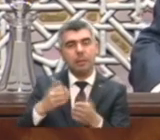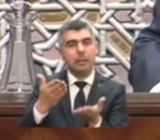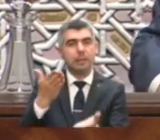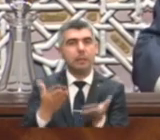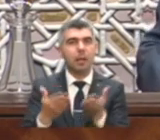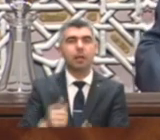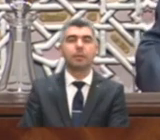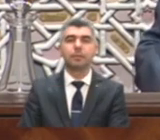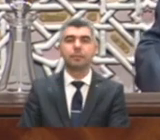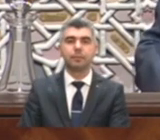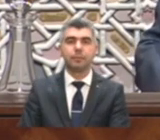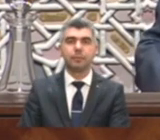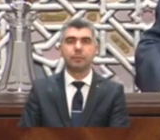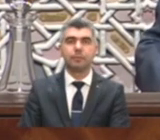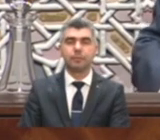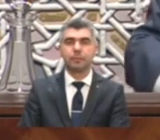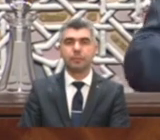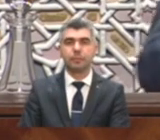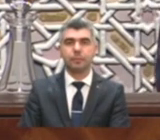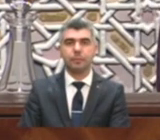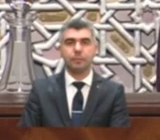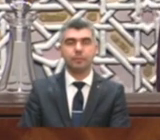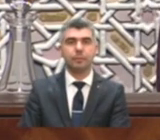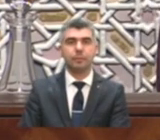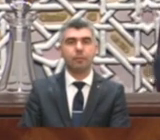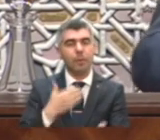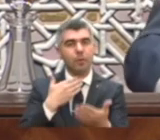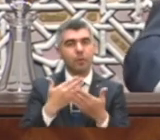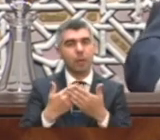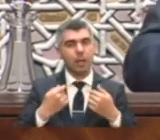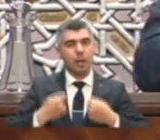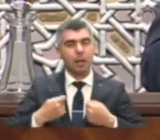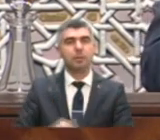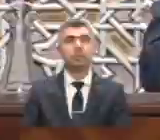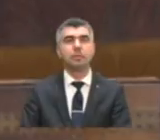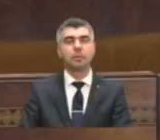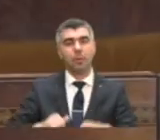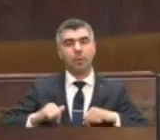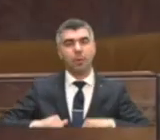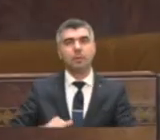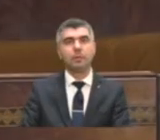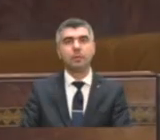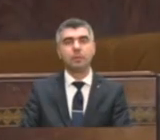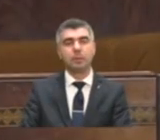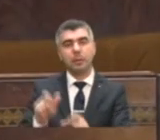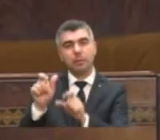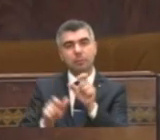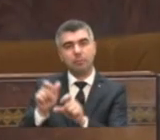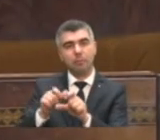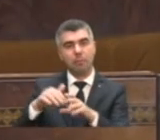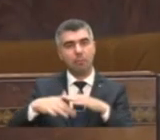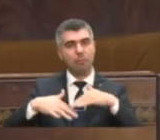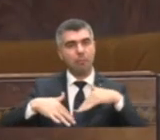الوحدة والتعادلية. تفضل السيد نائب محترم. شكرا سيد الرئيس، السيد الوزير، السادة النواب النائبات